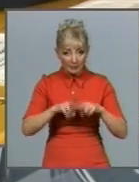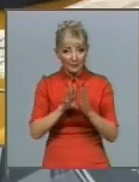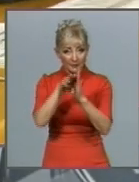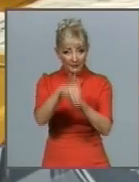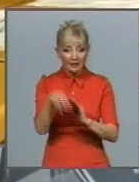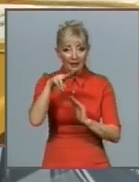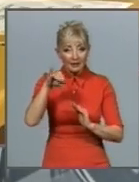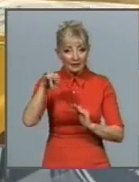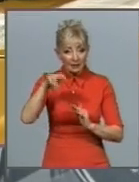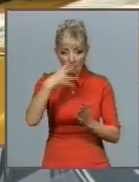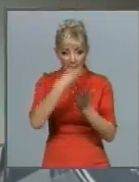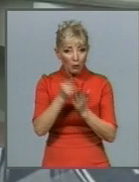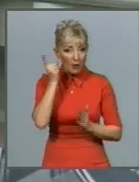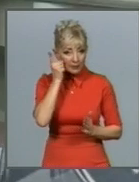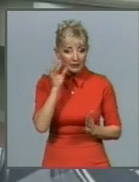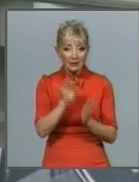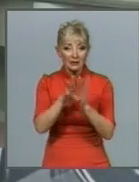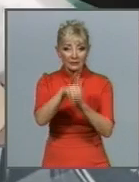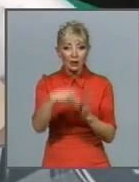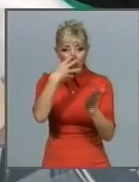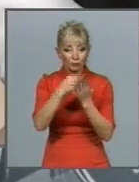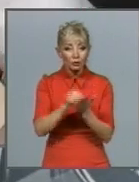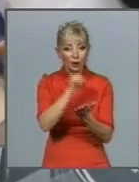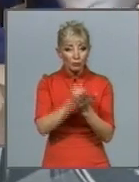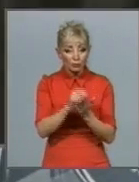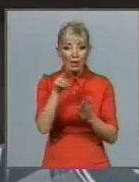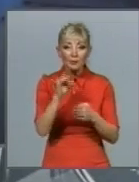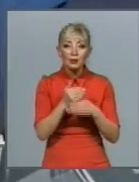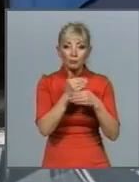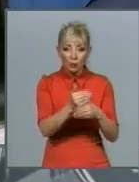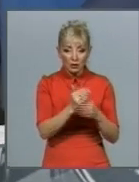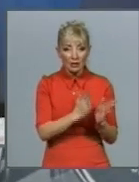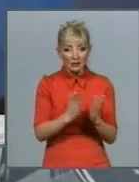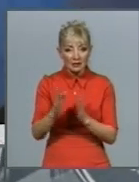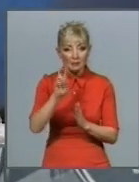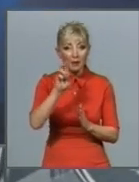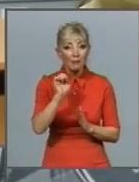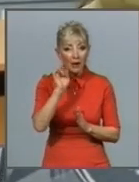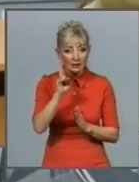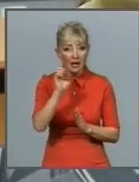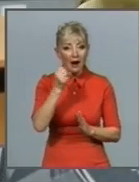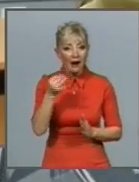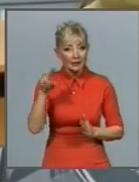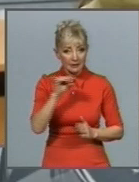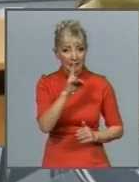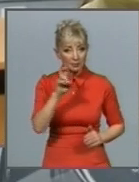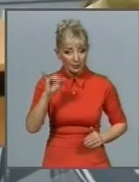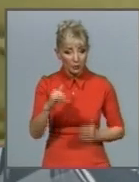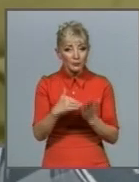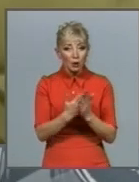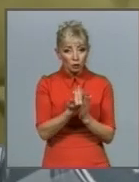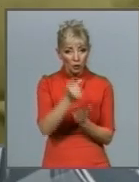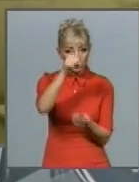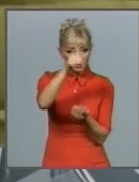додаток «Дія» на свій смартфон та завантажити в нього свій документ за допомогою системи BankID НБУ. Новий метод ідентифікації